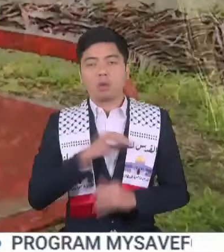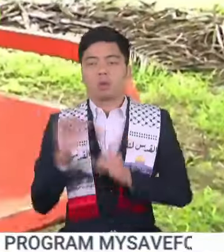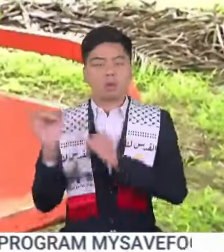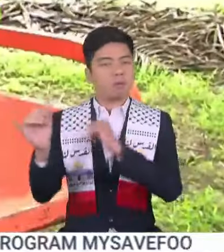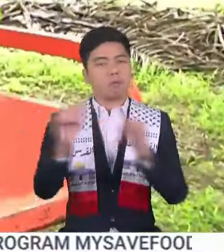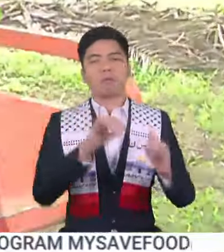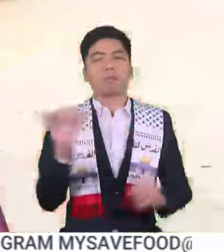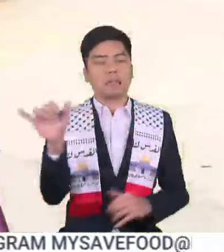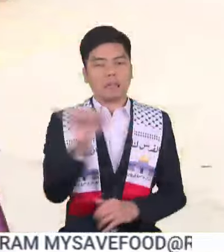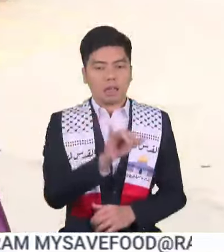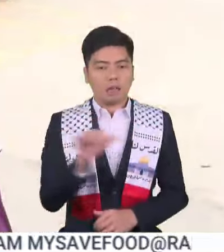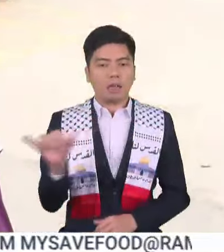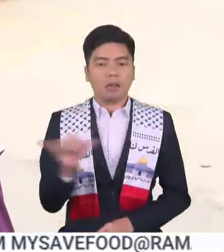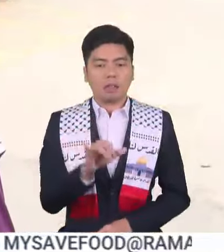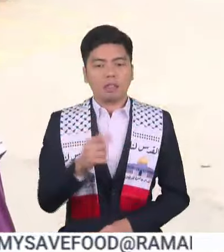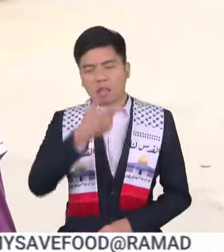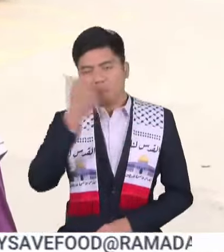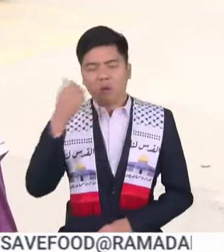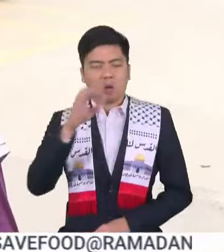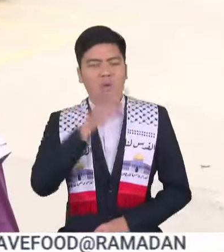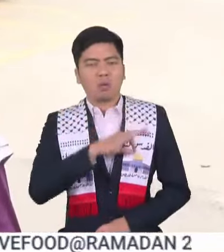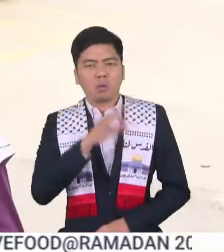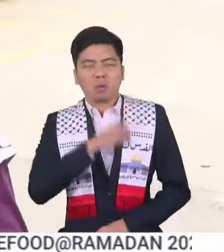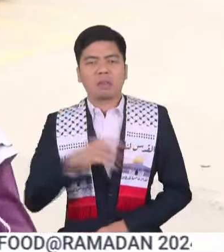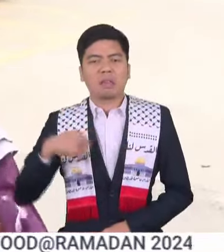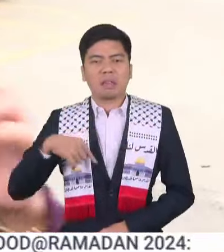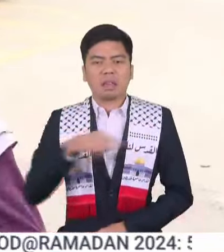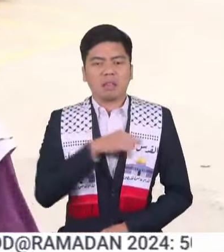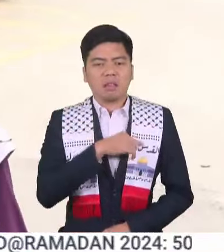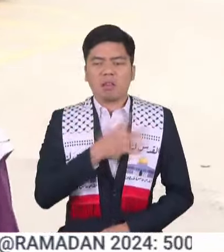semua kan. Pendapatan kita ni tak berapa